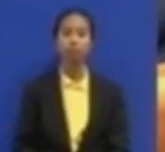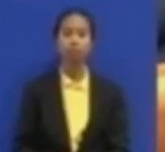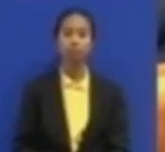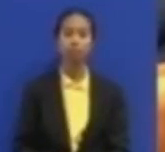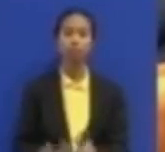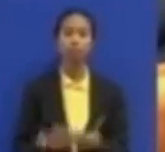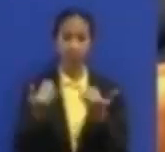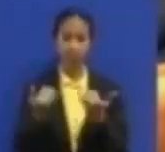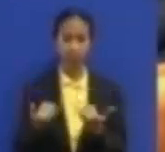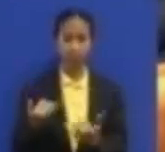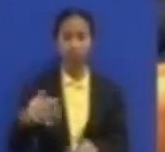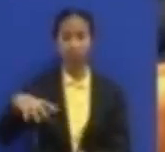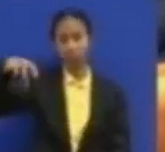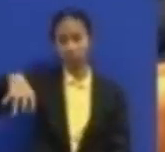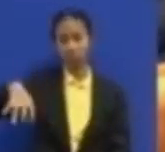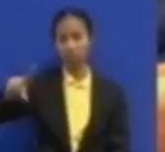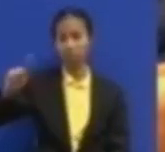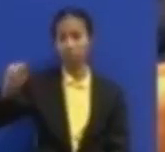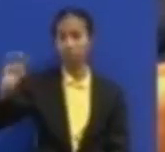TOT อาจจะมี